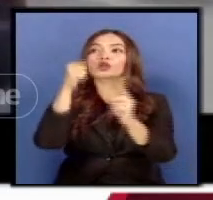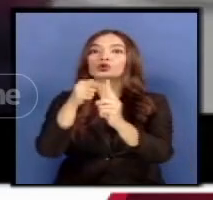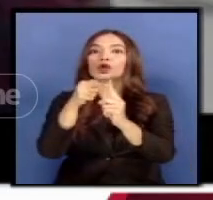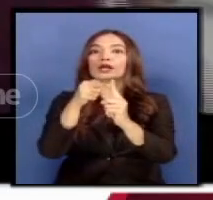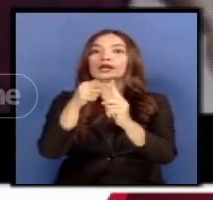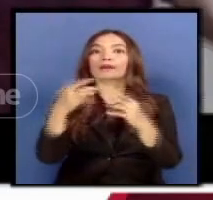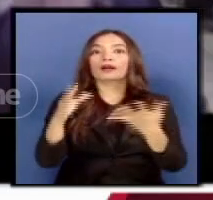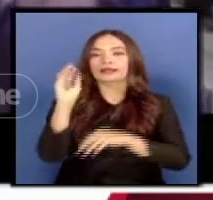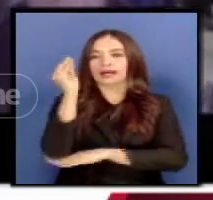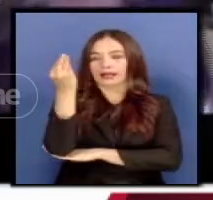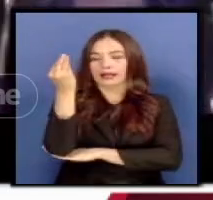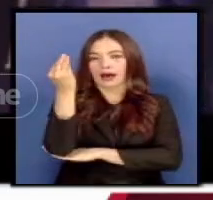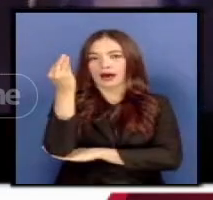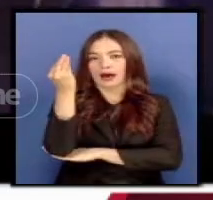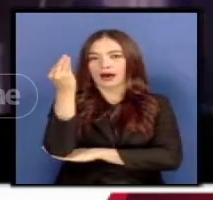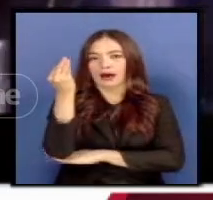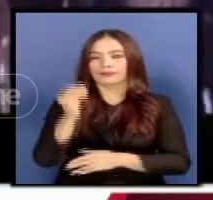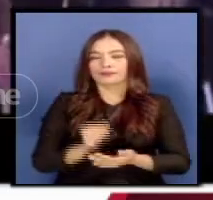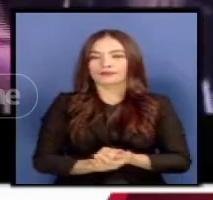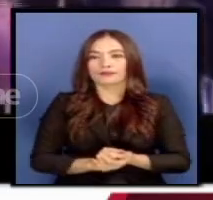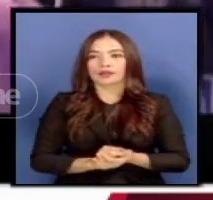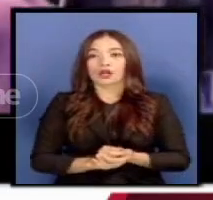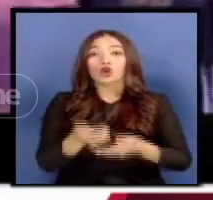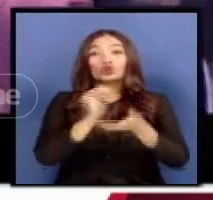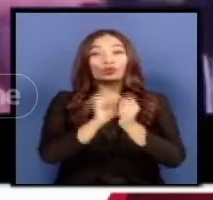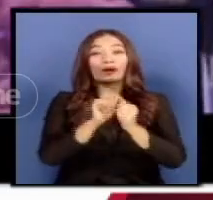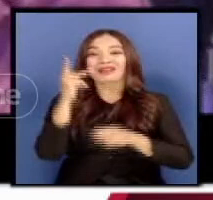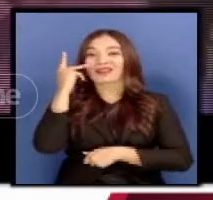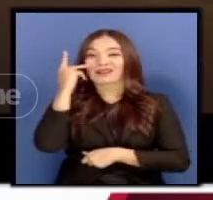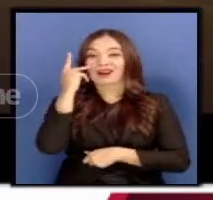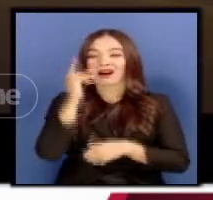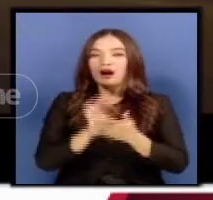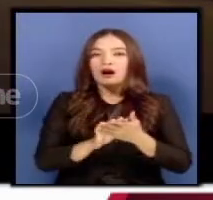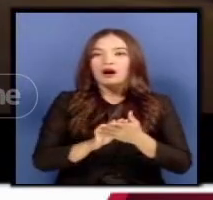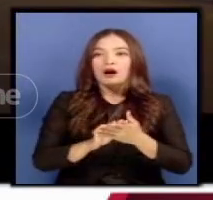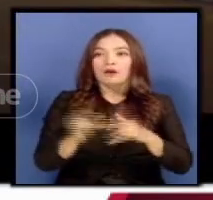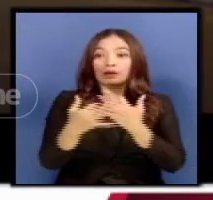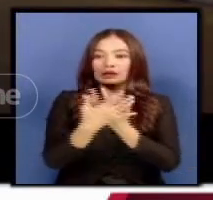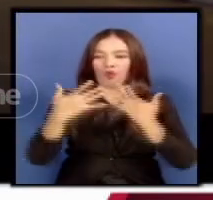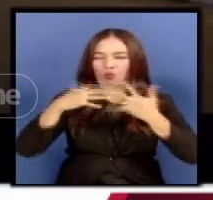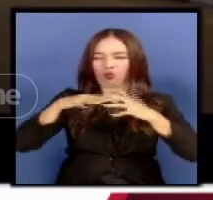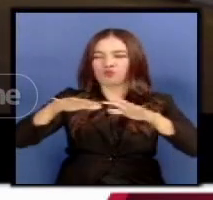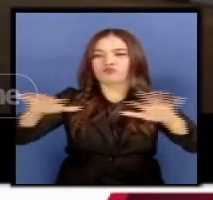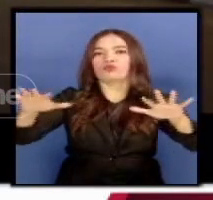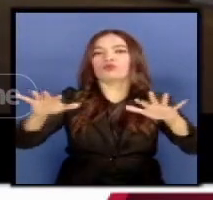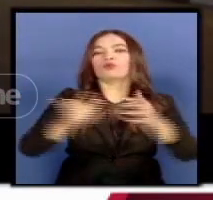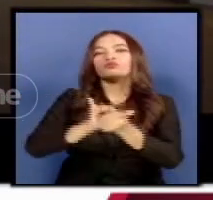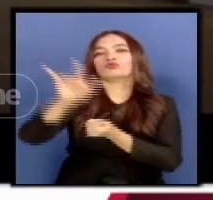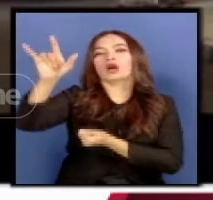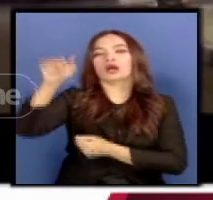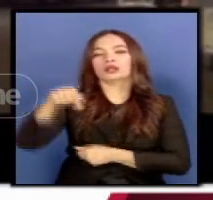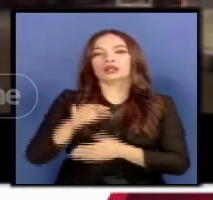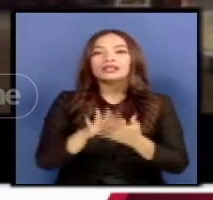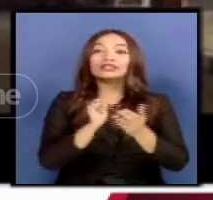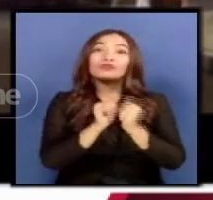terutama tujuan Jakarta. Dan untuk mengantisipasi kepadatan arus mudik yang diprediksi akan mengalami